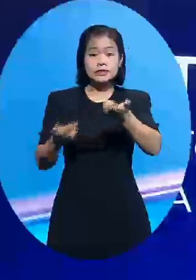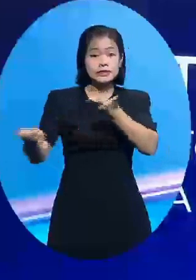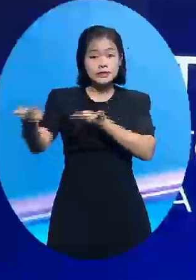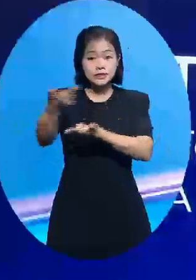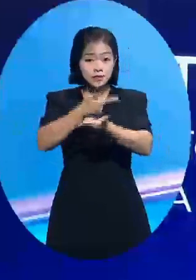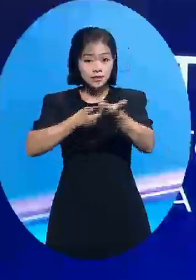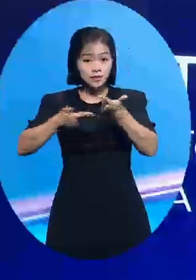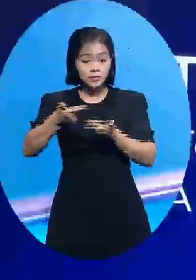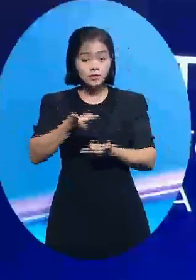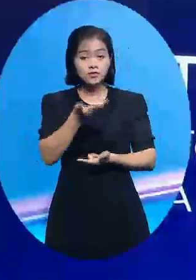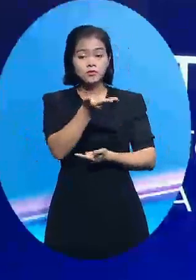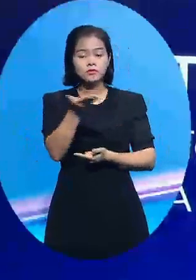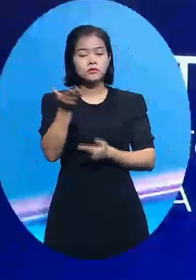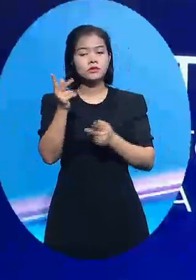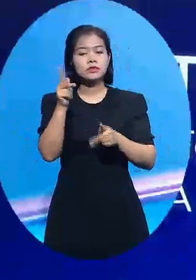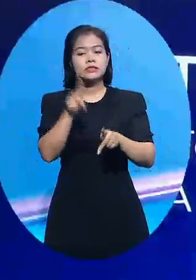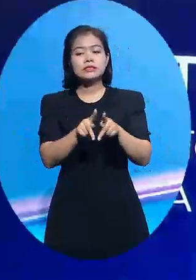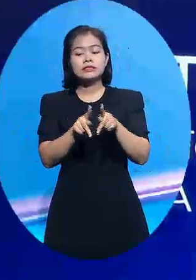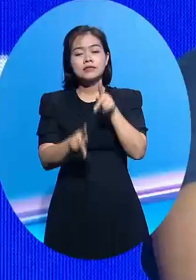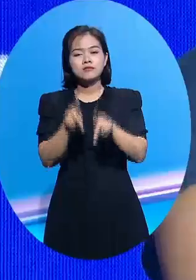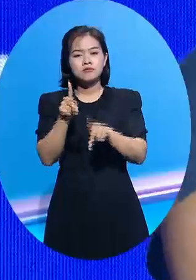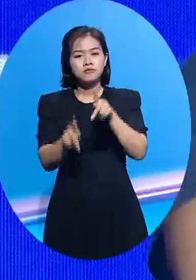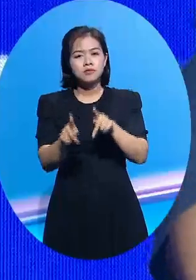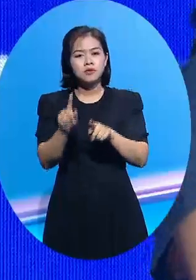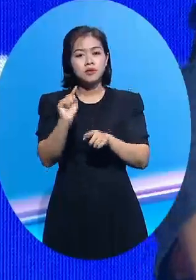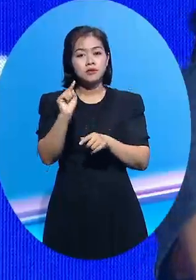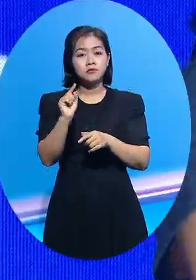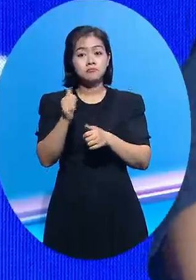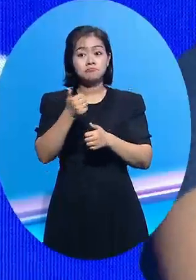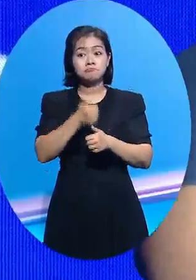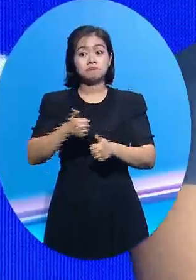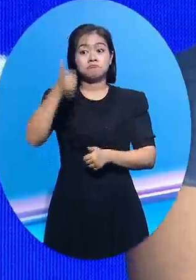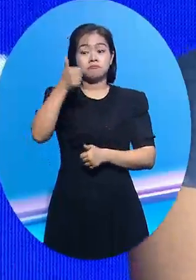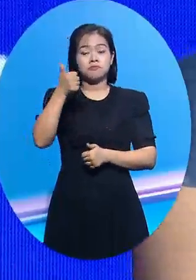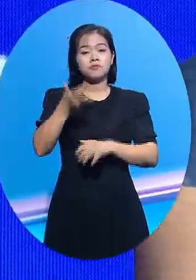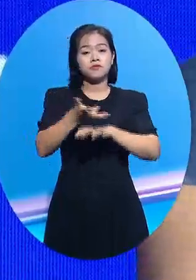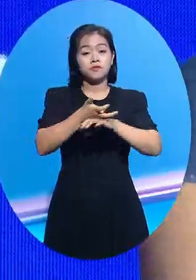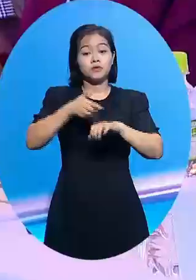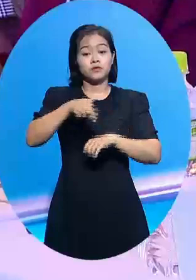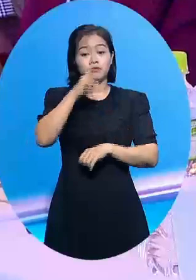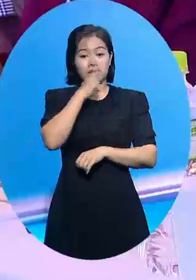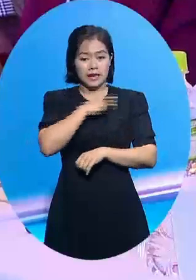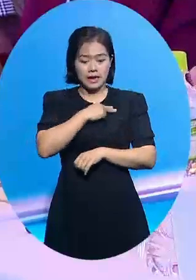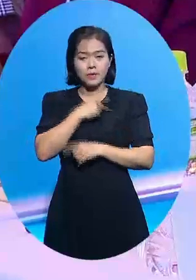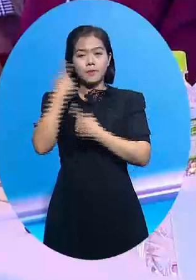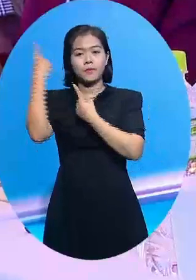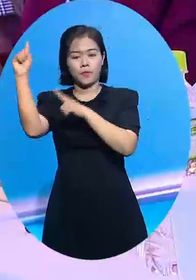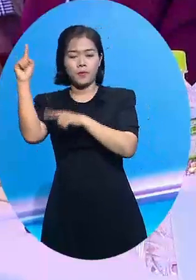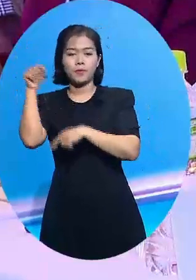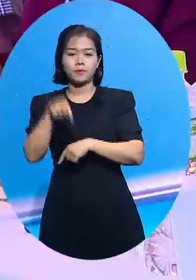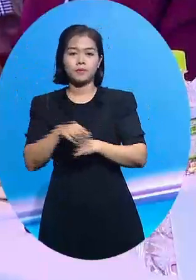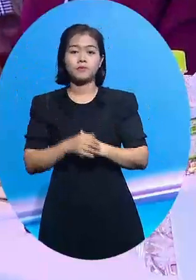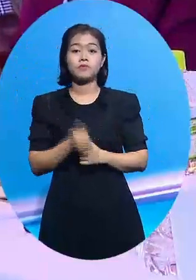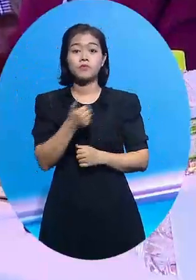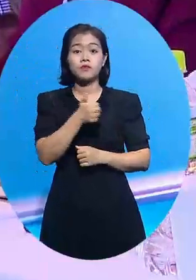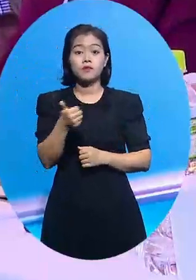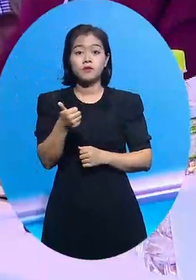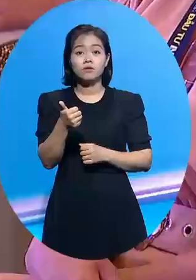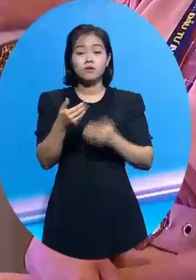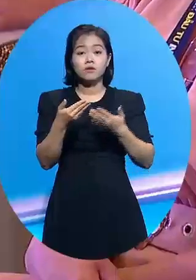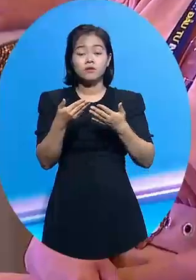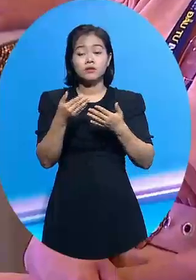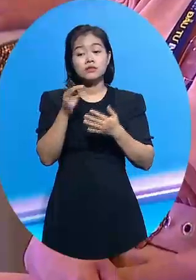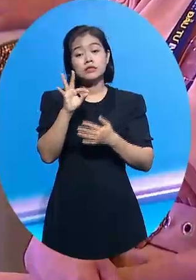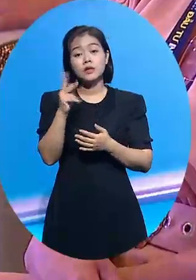chính hàng đầu trong nước và quốc tế. Theo số liệu từ Trung tâm Lưu ký Chứng khoán Việt Nam (VSD), tổng số tài khoản mà người dân mở trên thị trường hiện tại